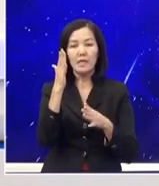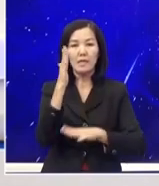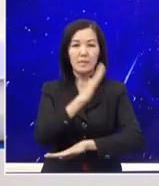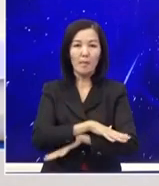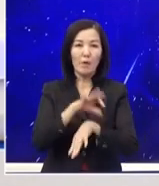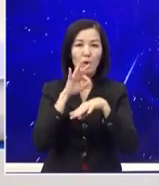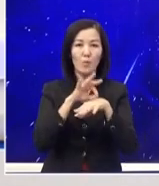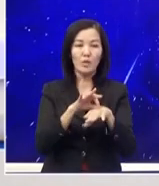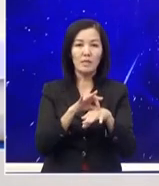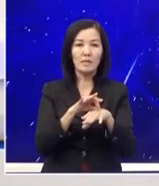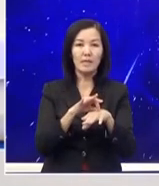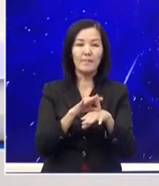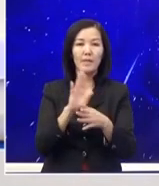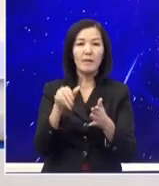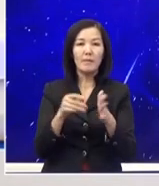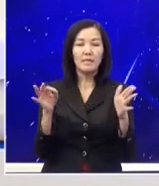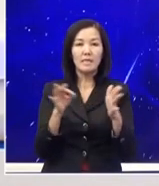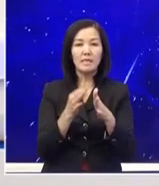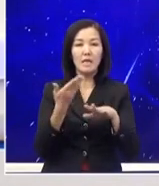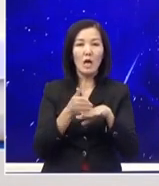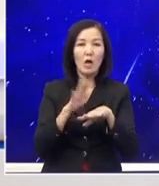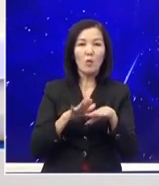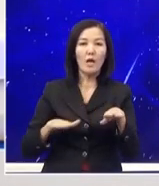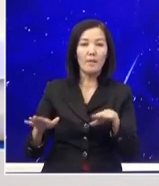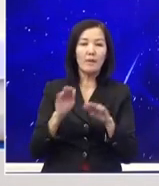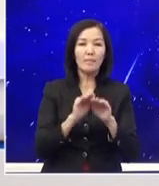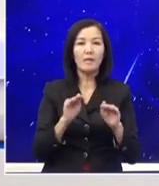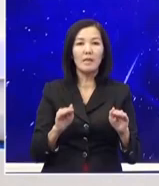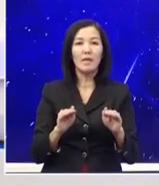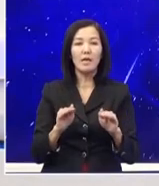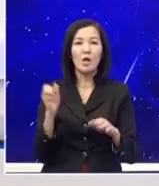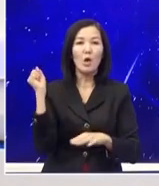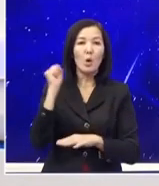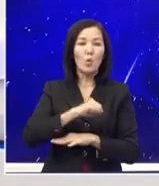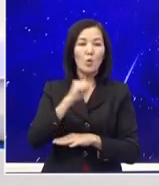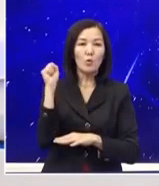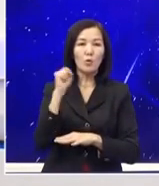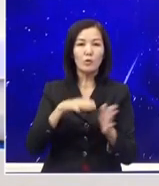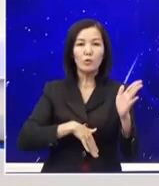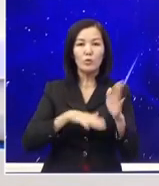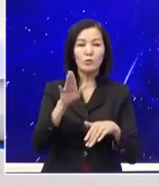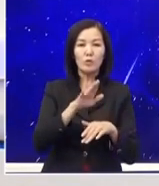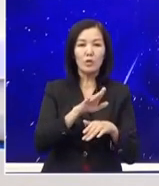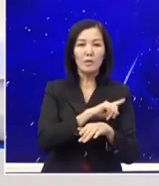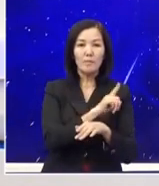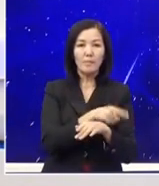өткізді. Білікті маманның басты мақсаты ауыл аймақтағы балалар арасынан қол күрес өнерінің майталманын шығару.